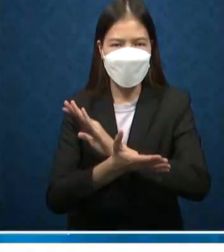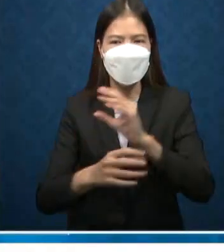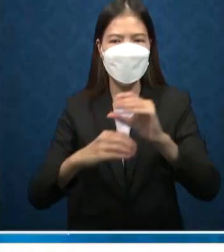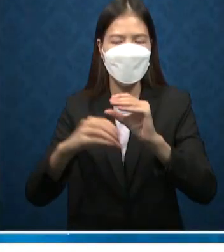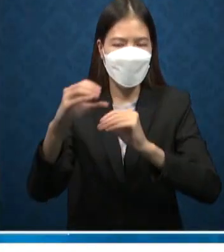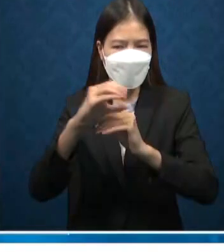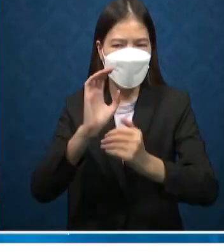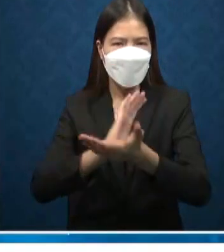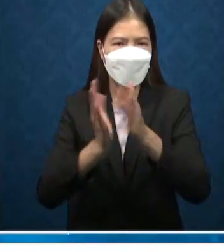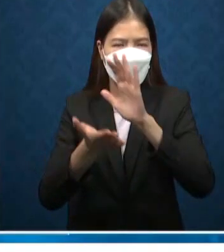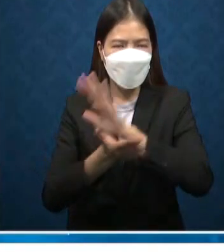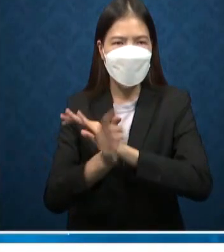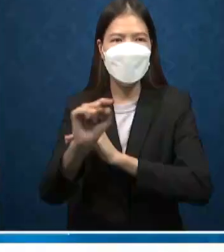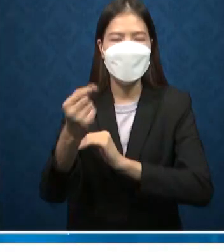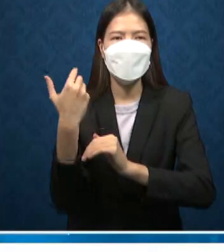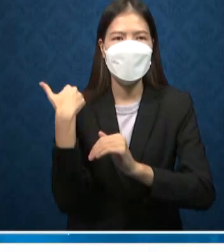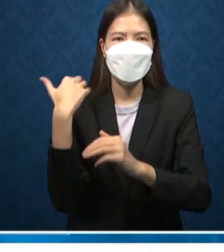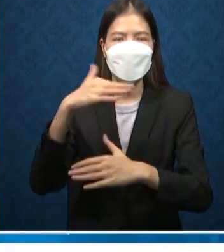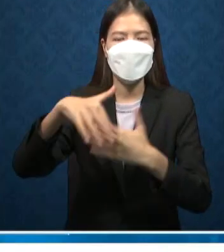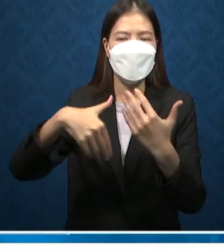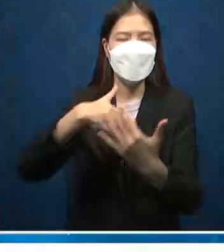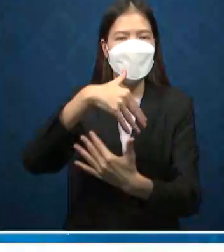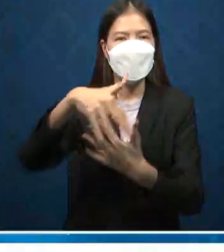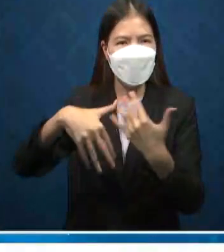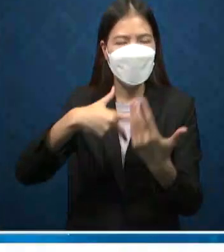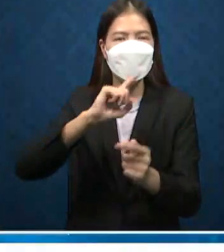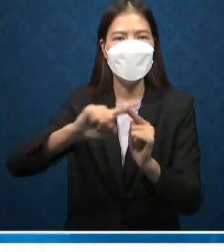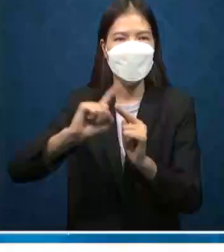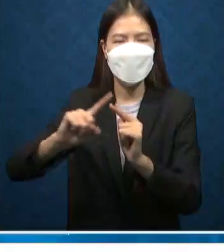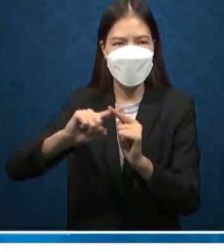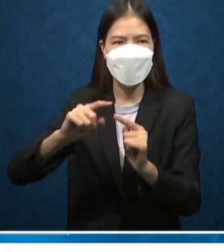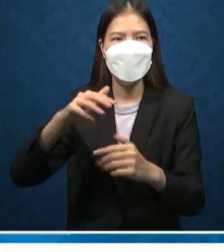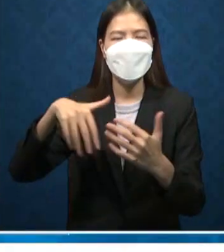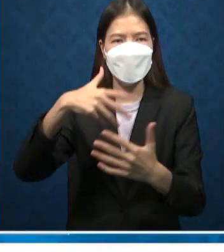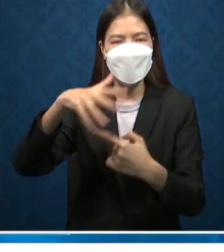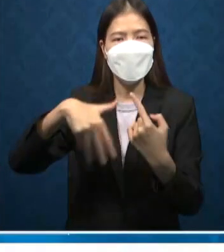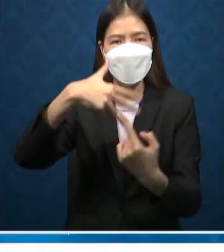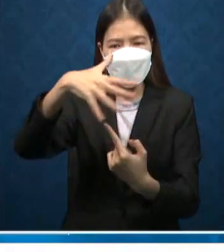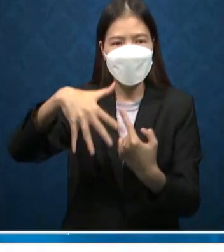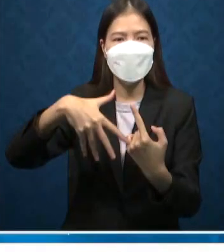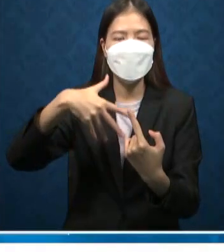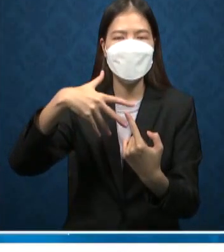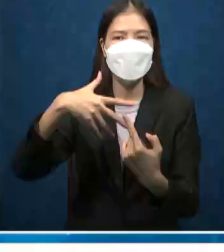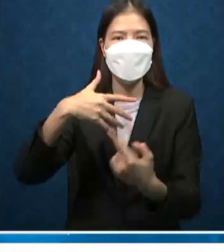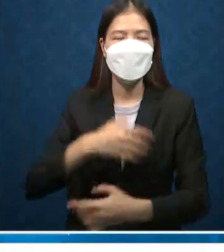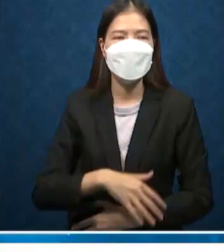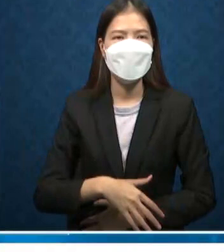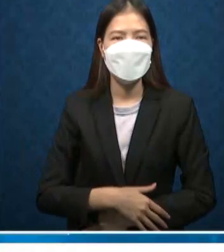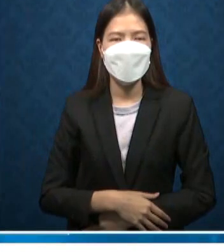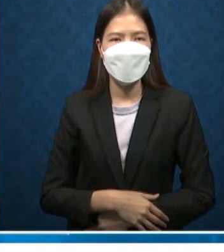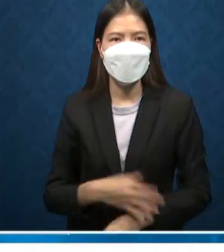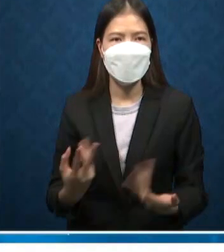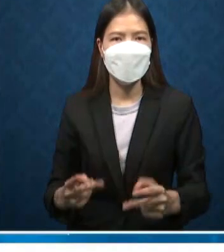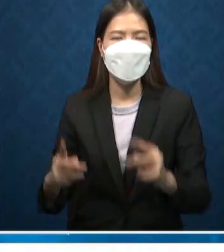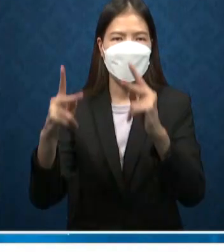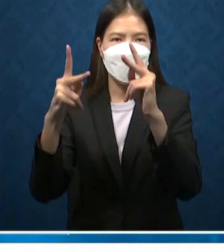วงทรัพยากรธรรมชาติและสิ่งแวดล้อมที่มีการโอนภารกิจของสำนักงานกระทรวงไปให้กับกรมควบคุมมลพิษนะ